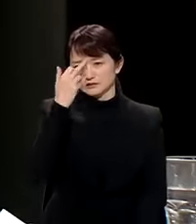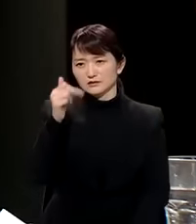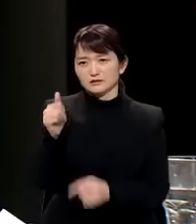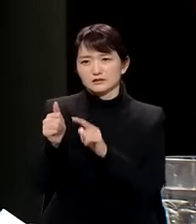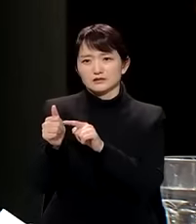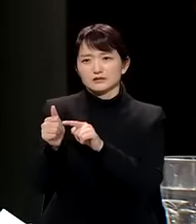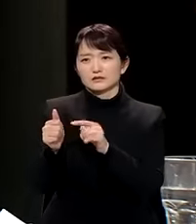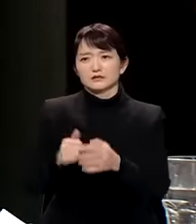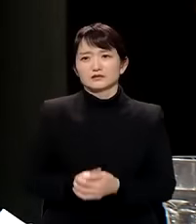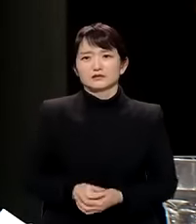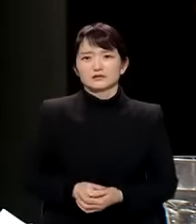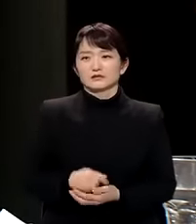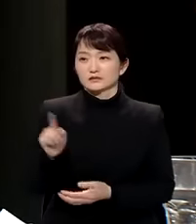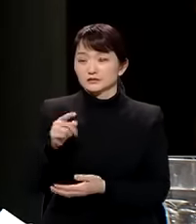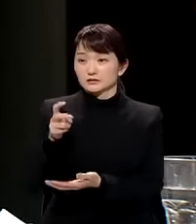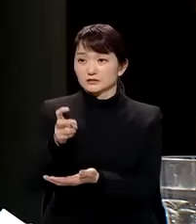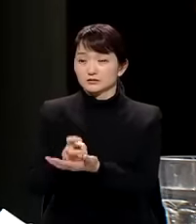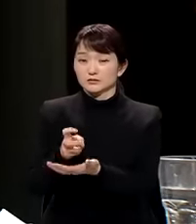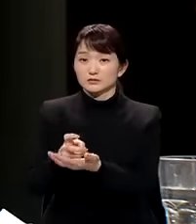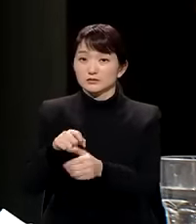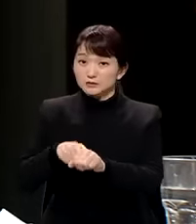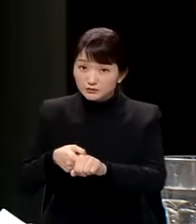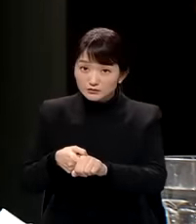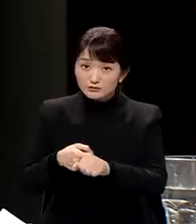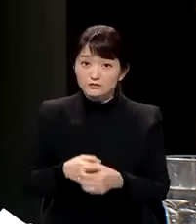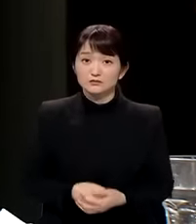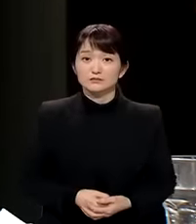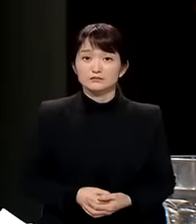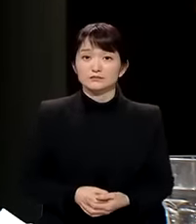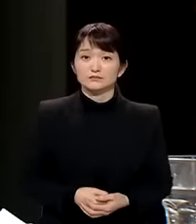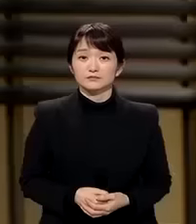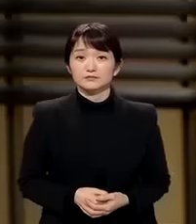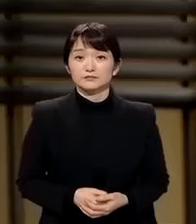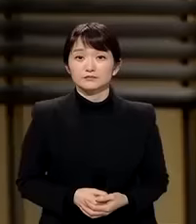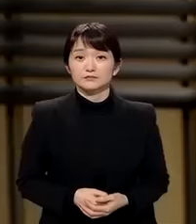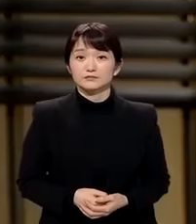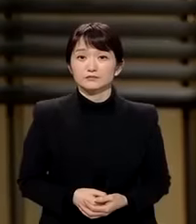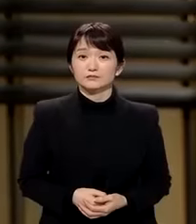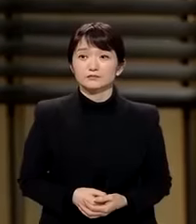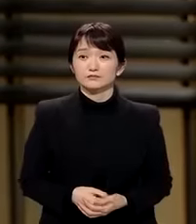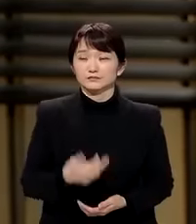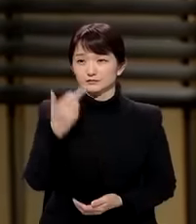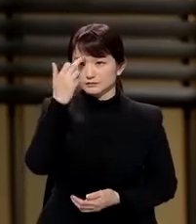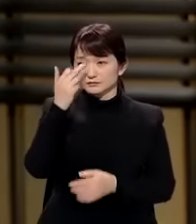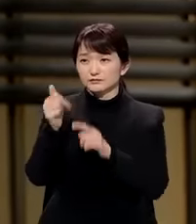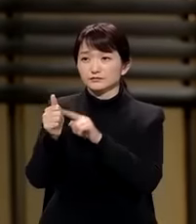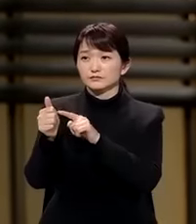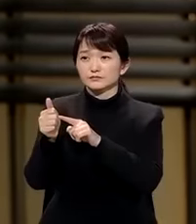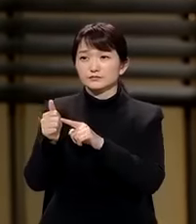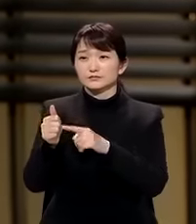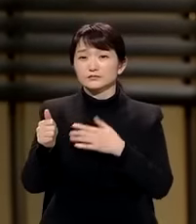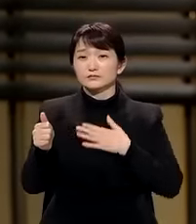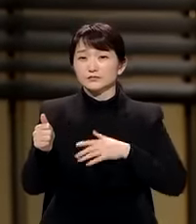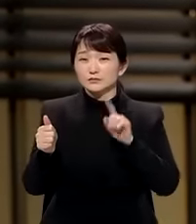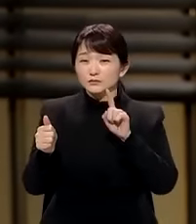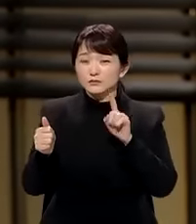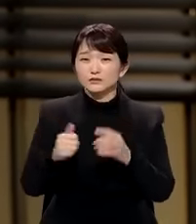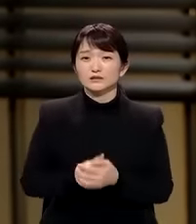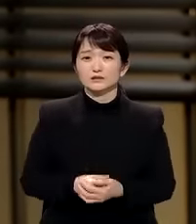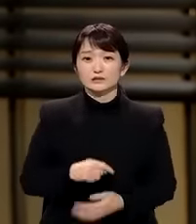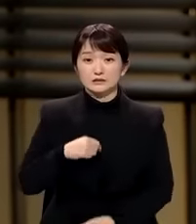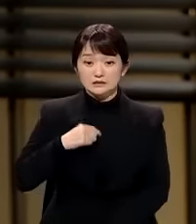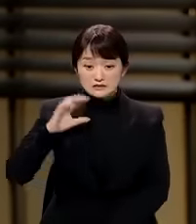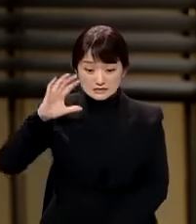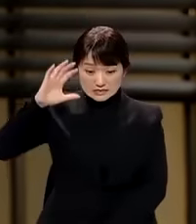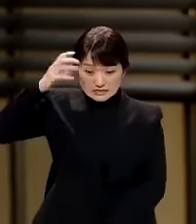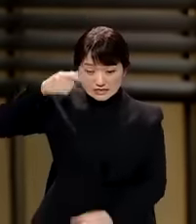이자는 어떤 법에 처분을 받았습니까 일단 법정에서 최씨 같은 경우에는 뭐 진자가 씨는 여러 가지 얘기를 했습니다 자기가 우발적인